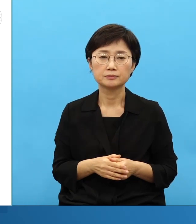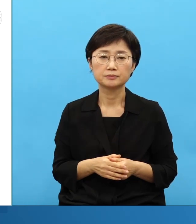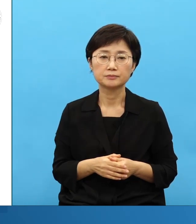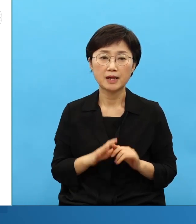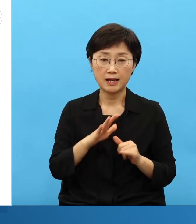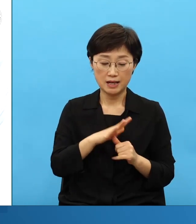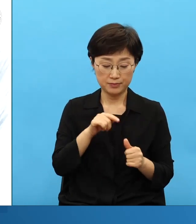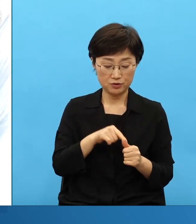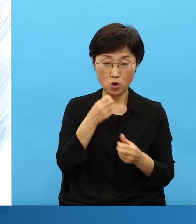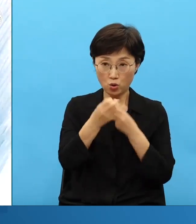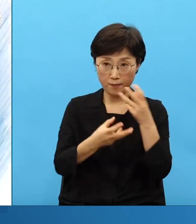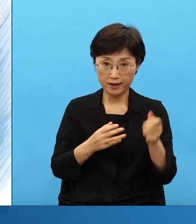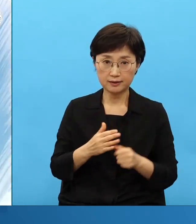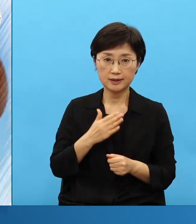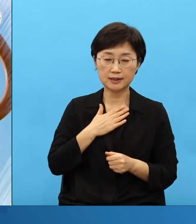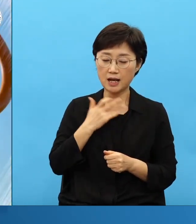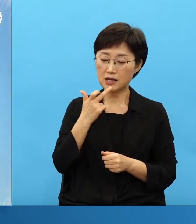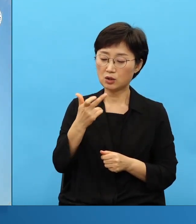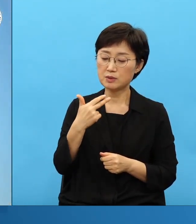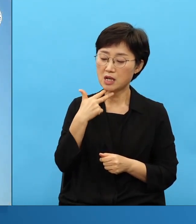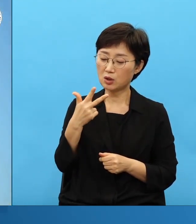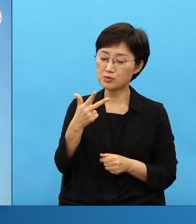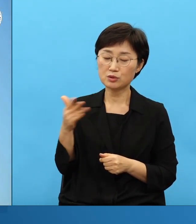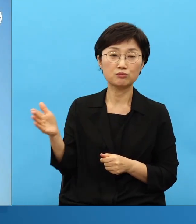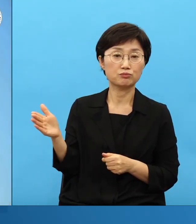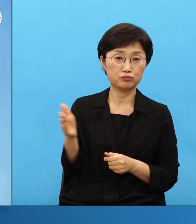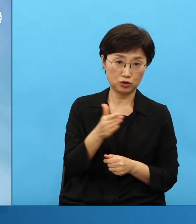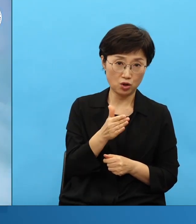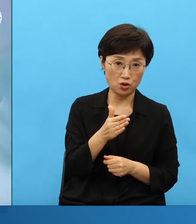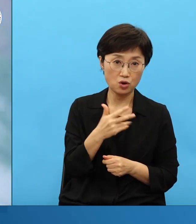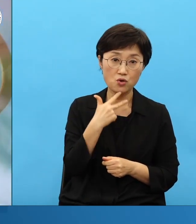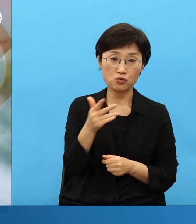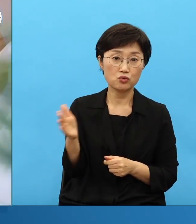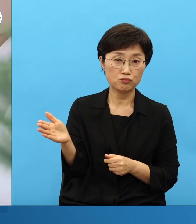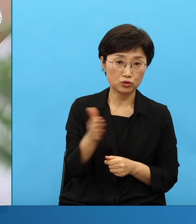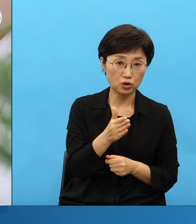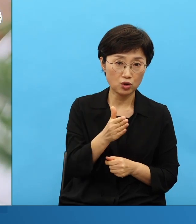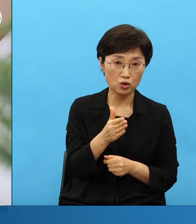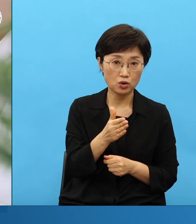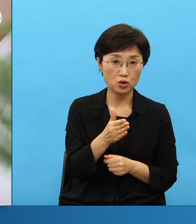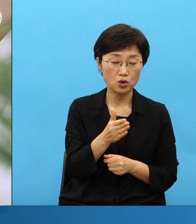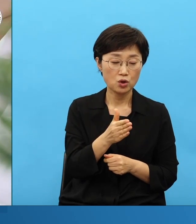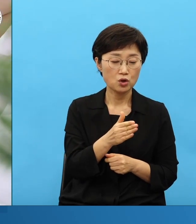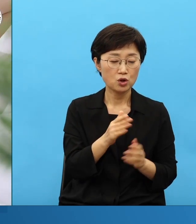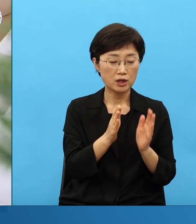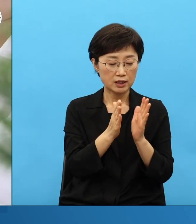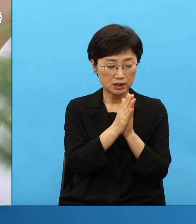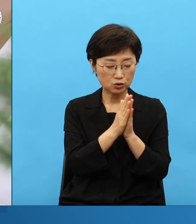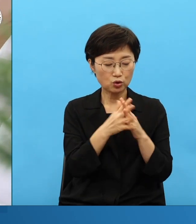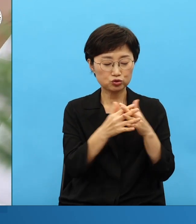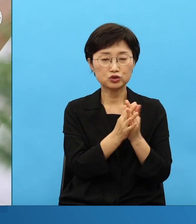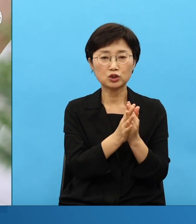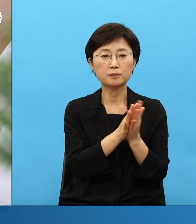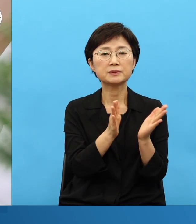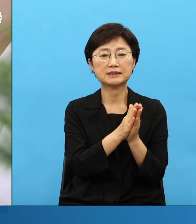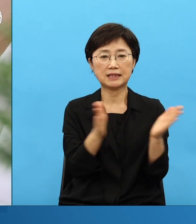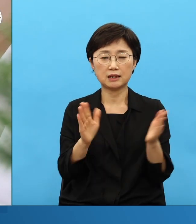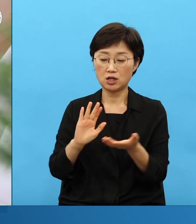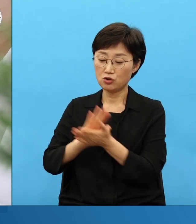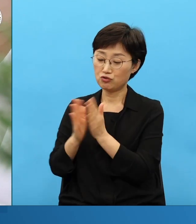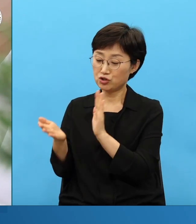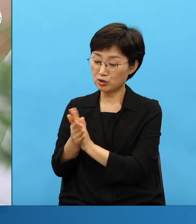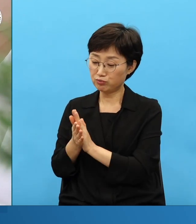나는 7살 때 11월부터 초등부 기도수첩을 시작했다. 유아 유치 기도수첩을 하다가